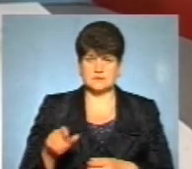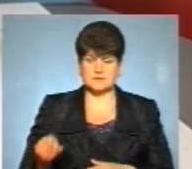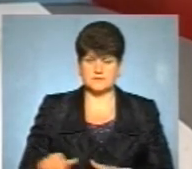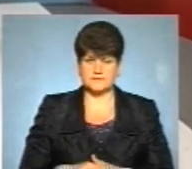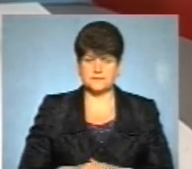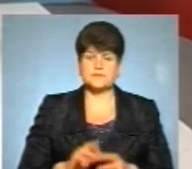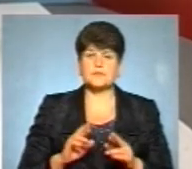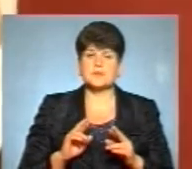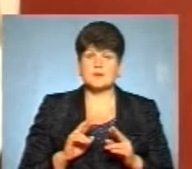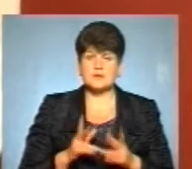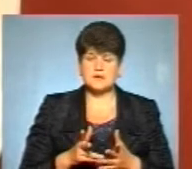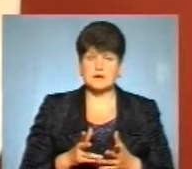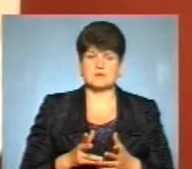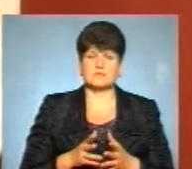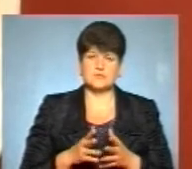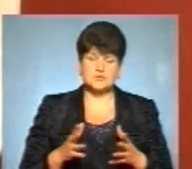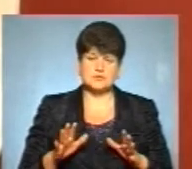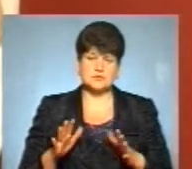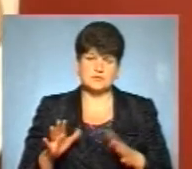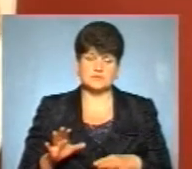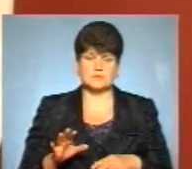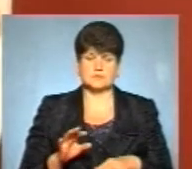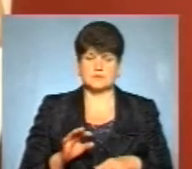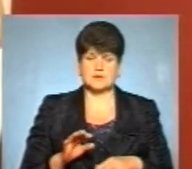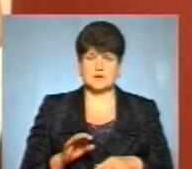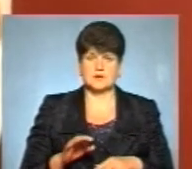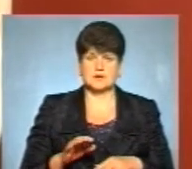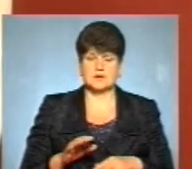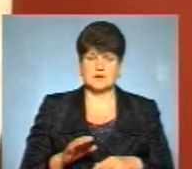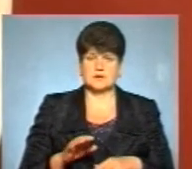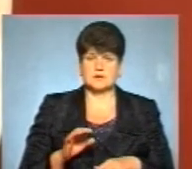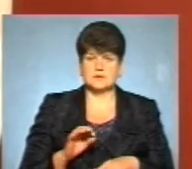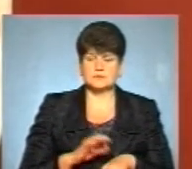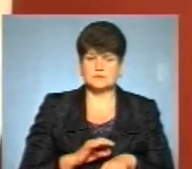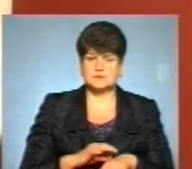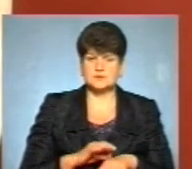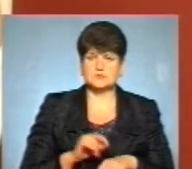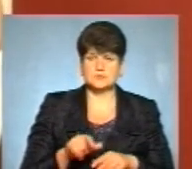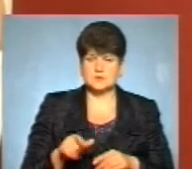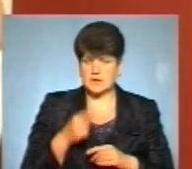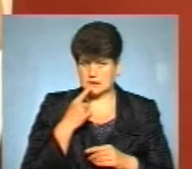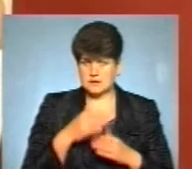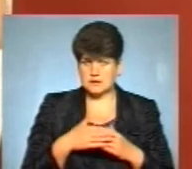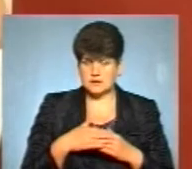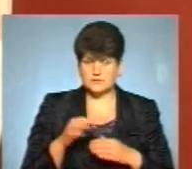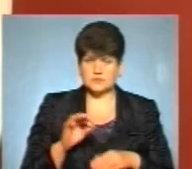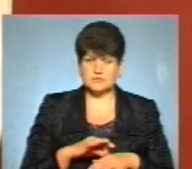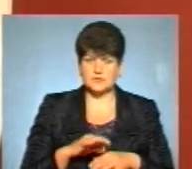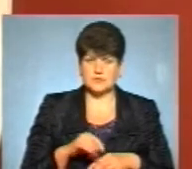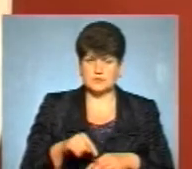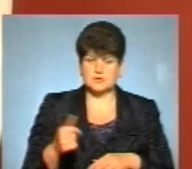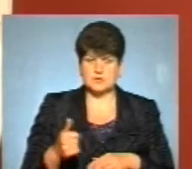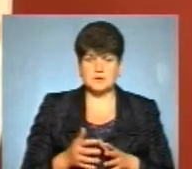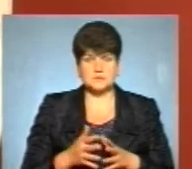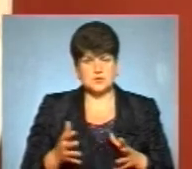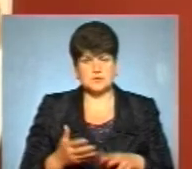Як переважно переносять захворювання ось ці люди, які інфікувалися нещодавно, зокрема цього тижня у Тернополі, чи